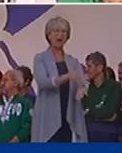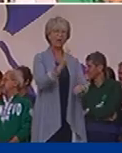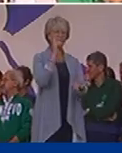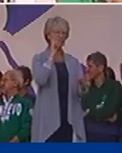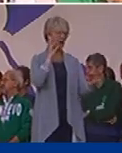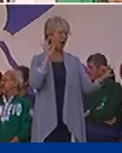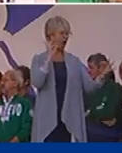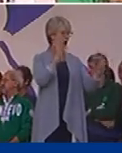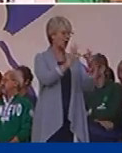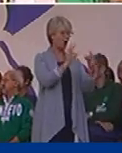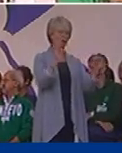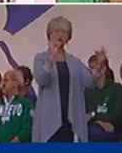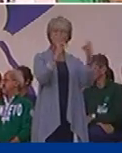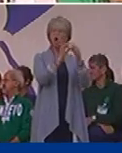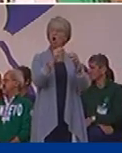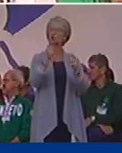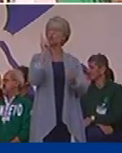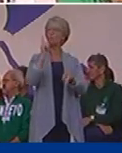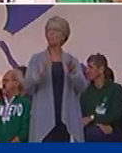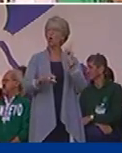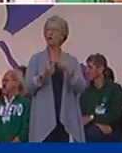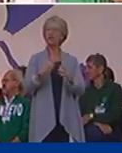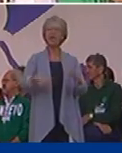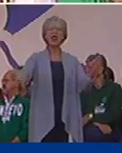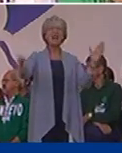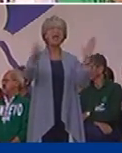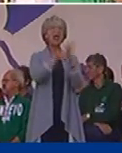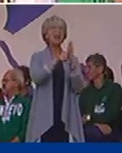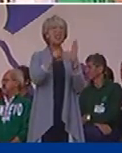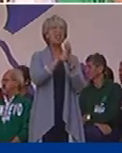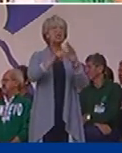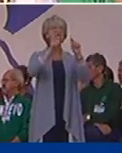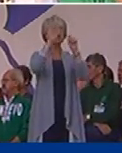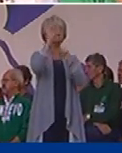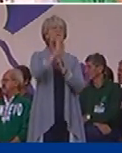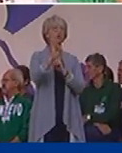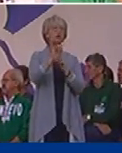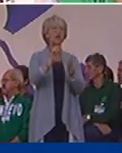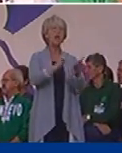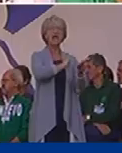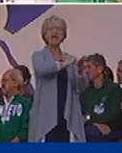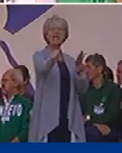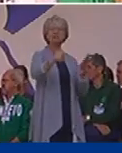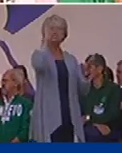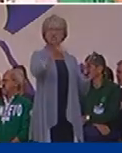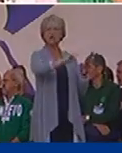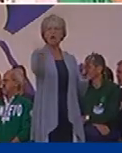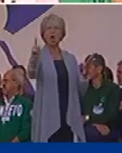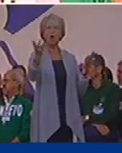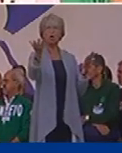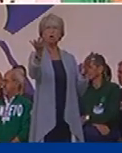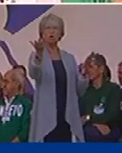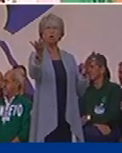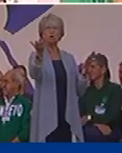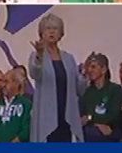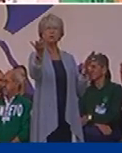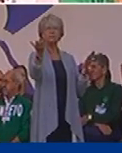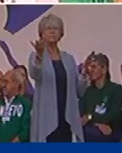accordo politico. La legge Fornero la cancelliamo sì o no?